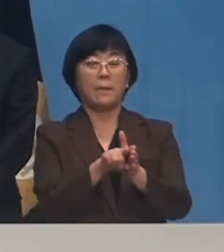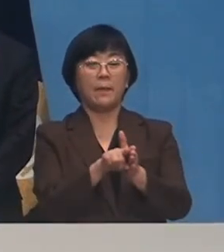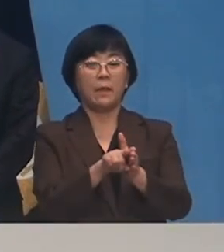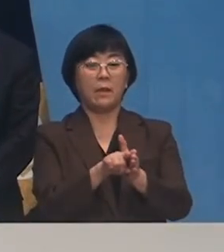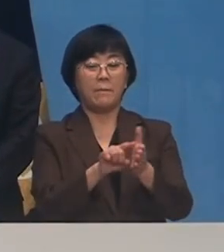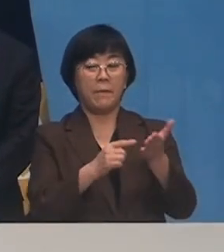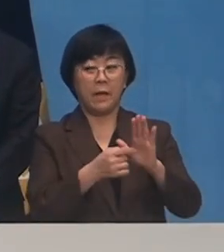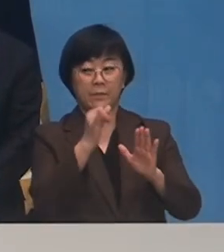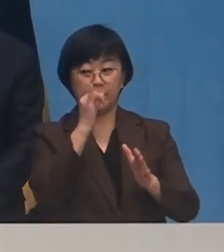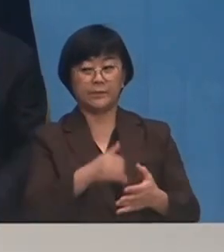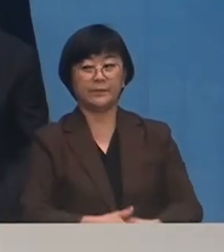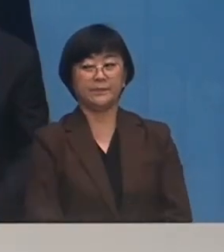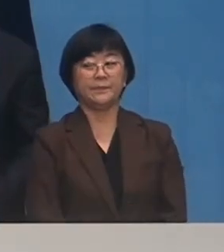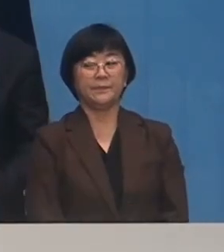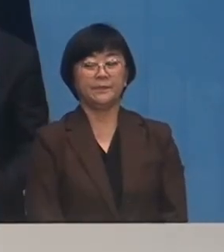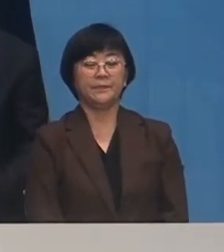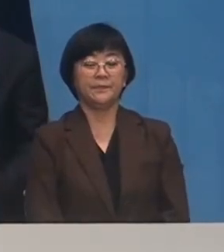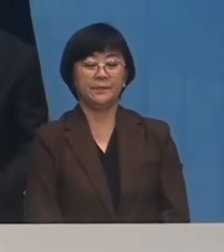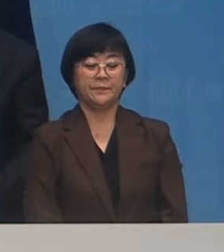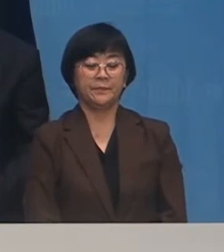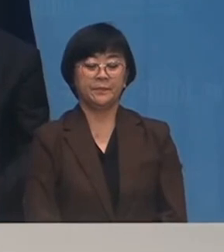것임이 밝혀졌습니다.